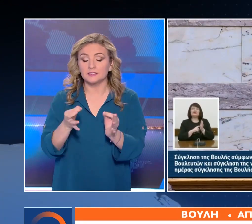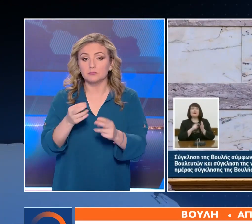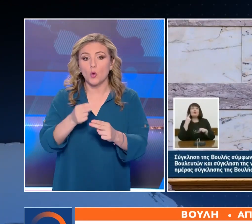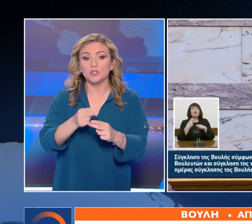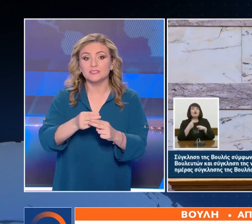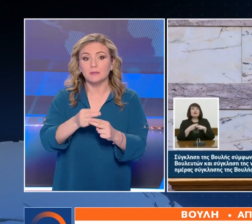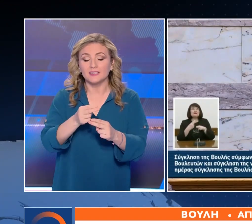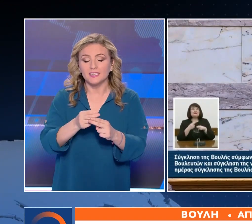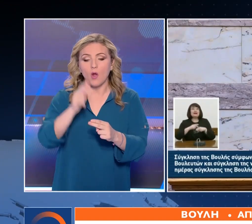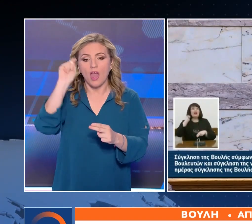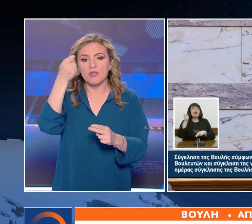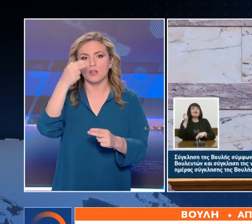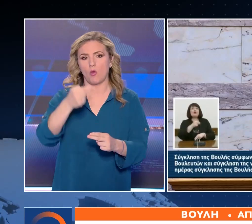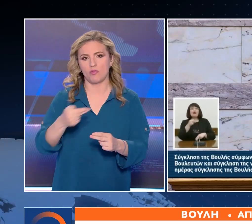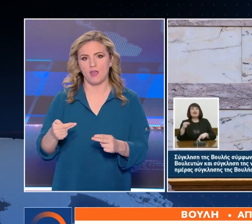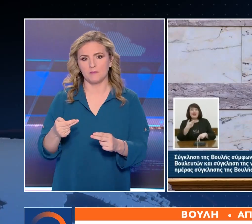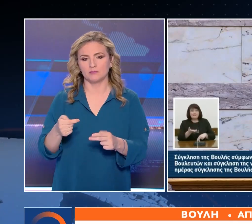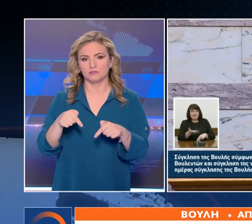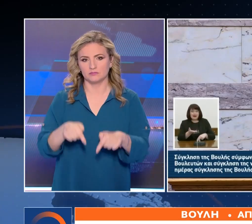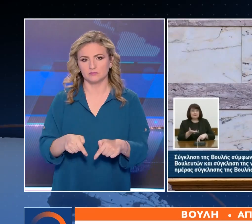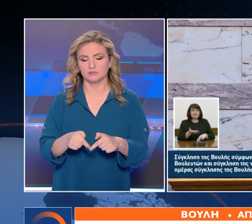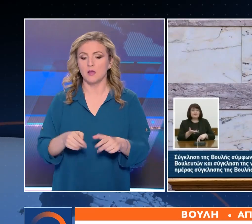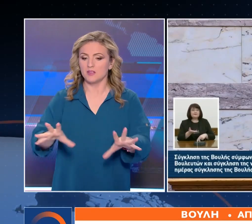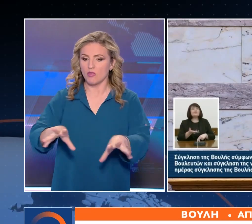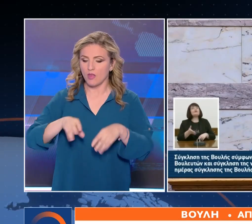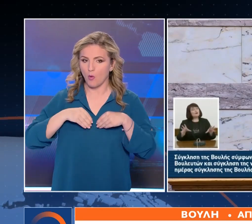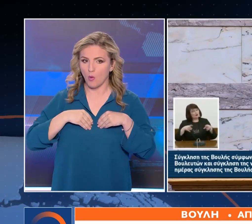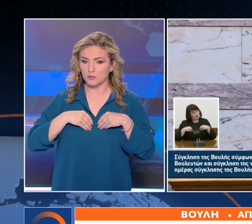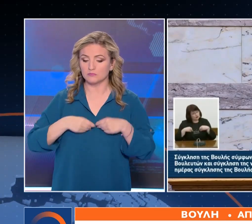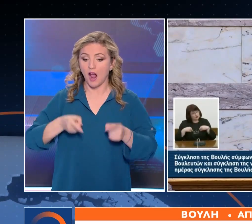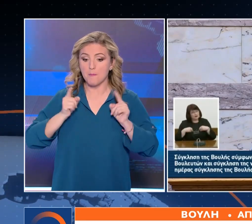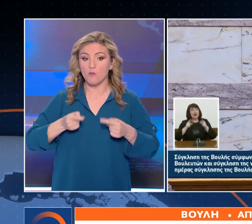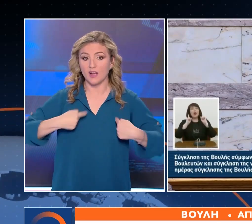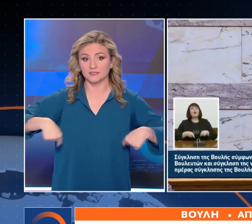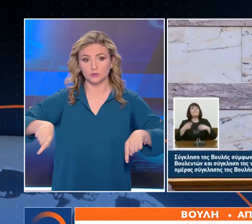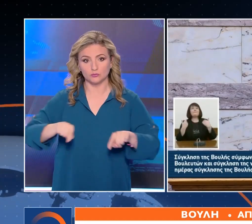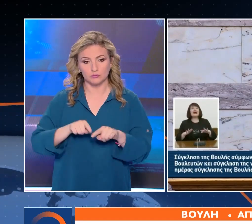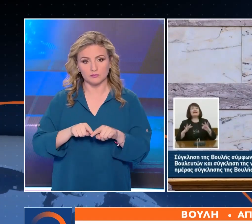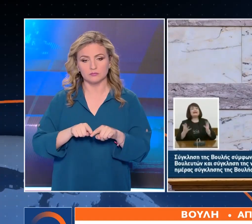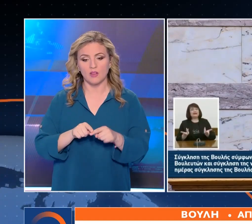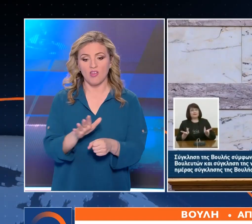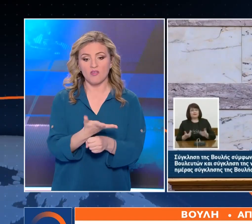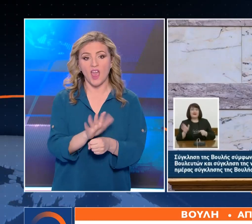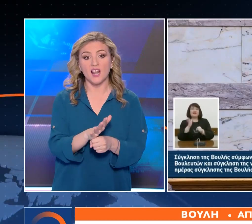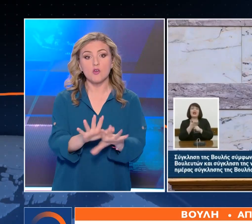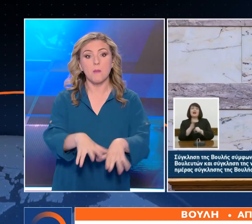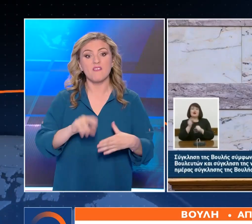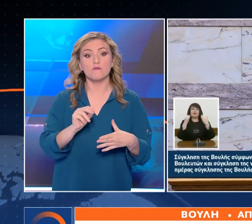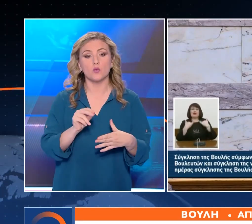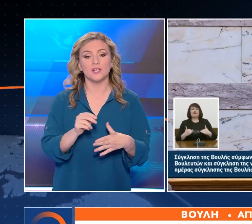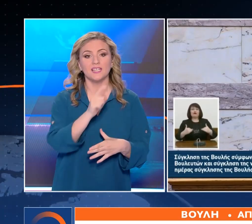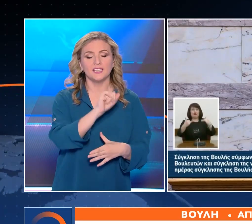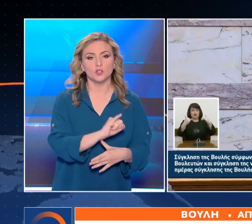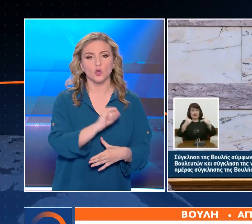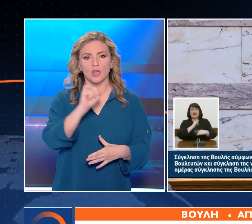σημασία σε εθνικό θέμα, την οποία και αποδεχόμαστε, αποφασίζουμε. Διαλύουμε τη Βουλή της